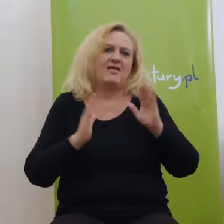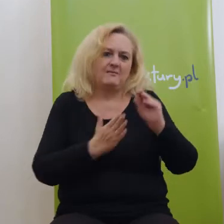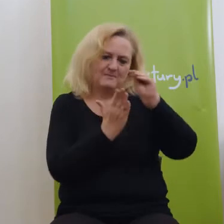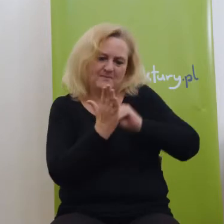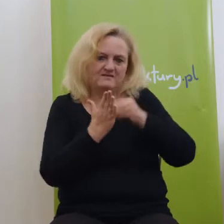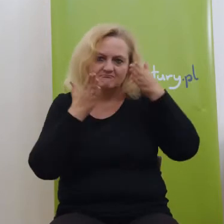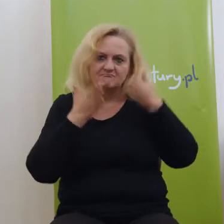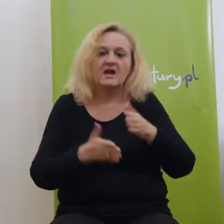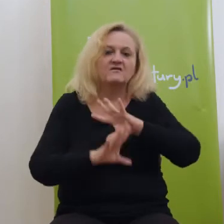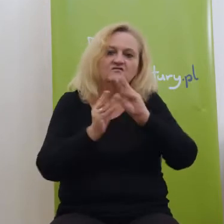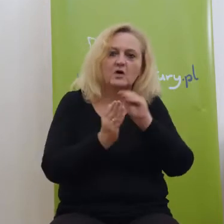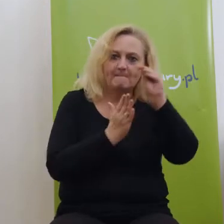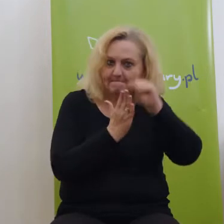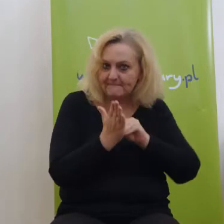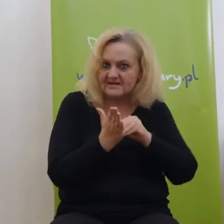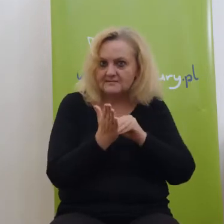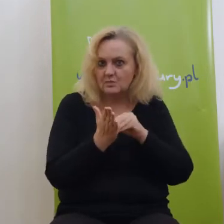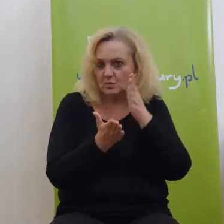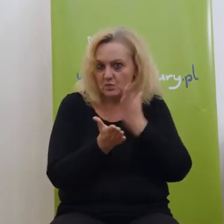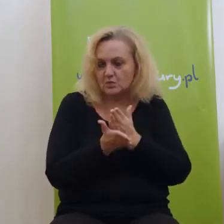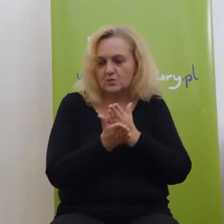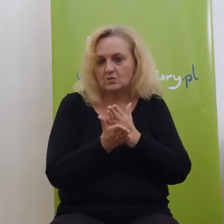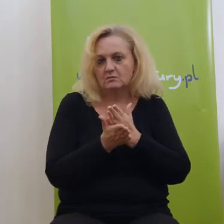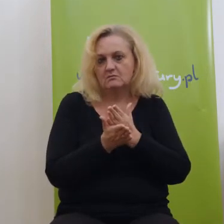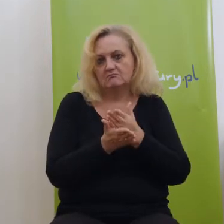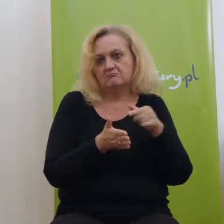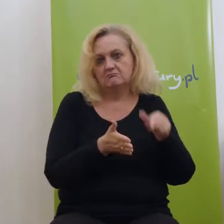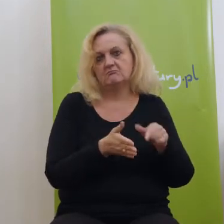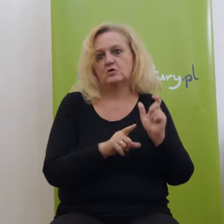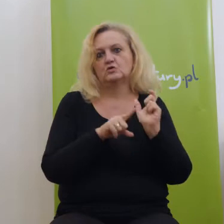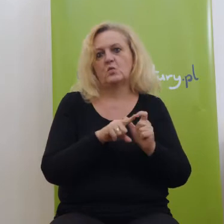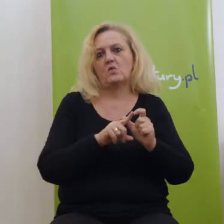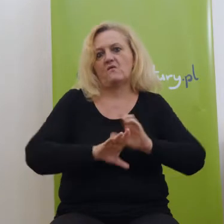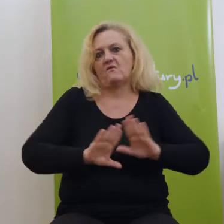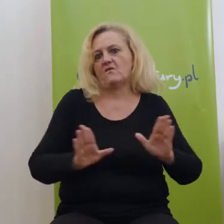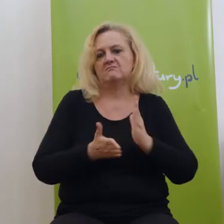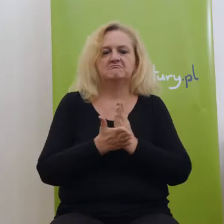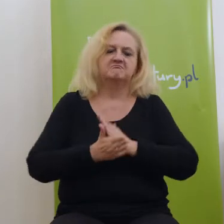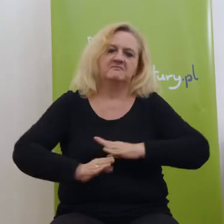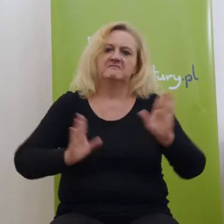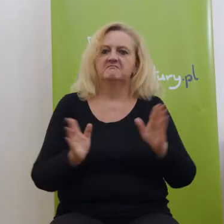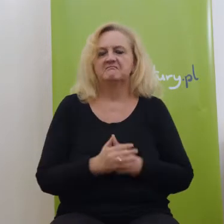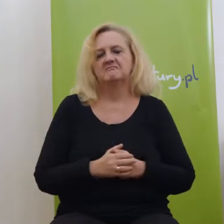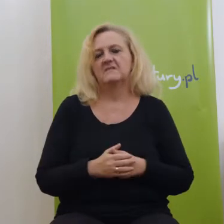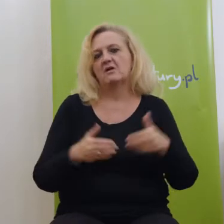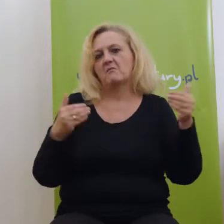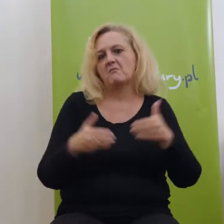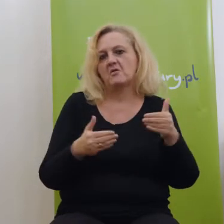To wszystko, co napisałam, staje się po prostu zwyczajnie słowem. Tylko tyle. I może być,